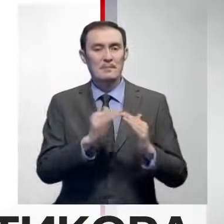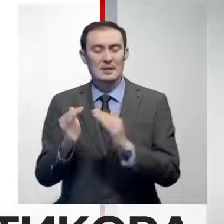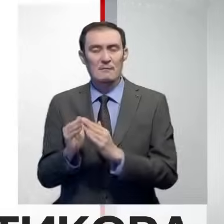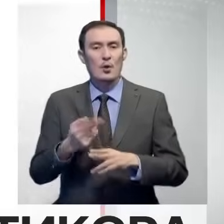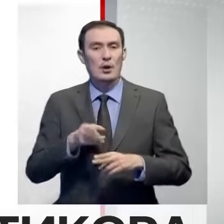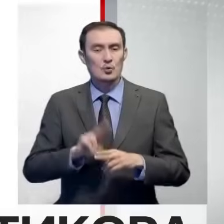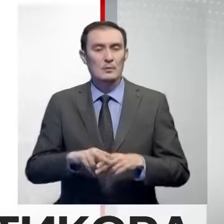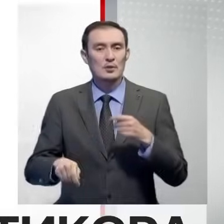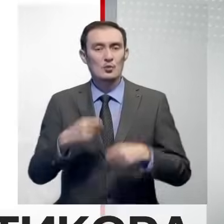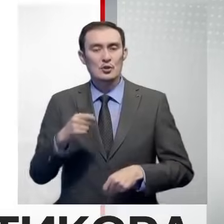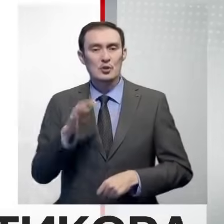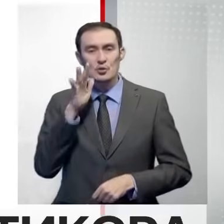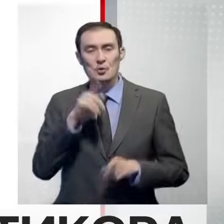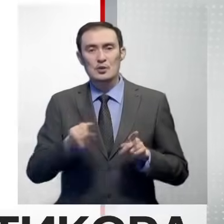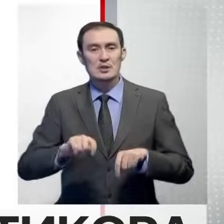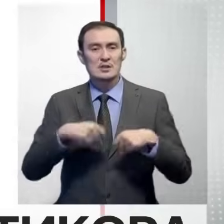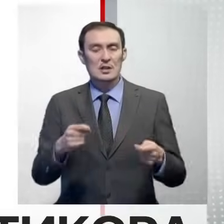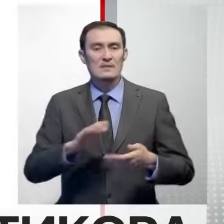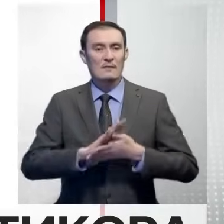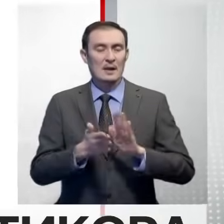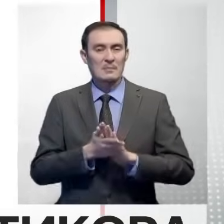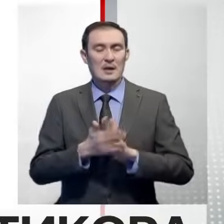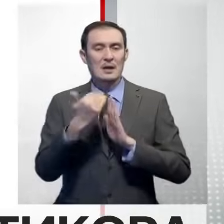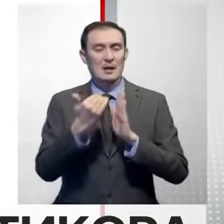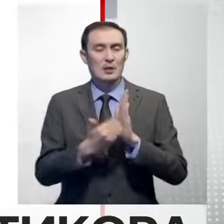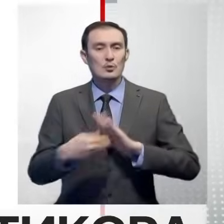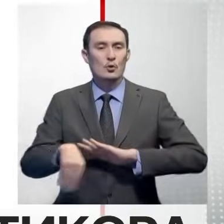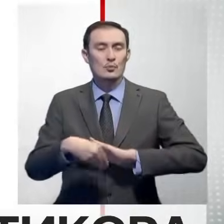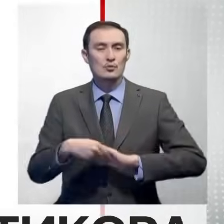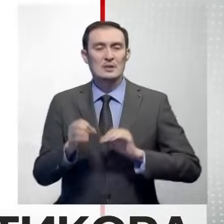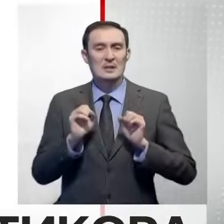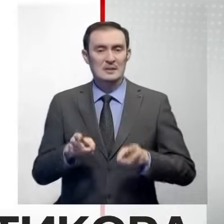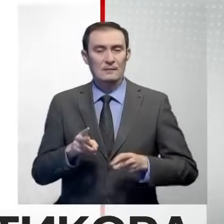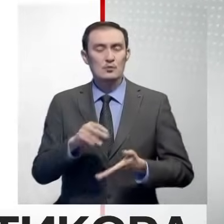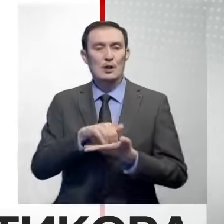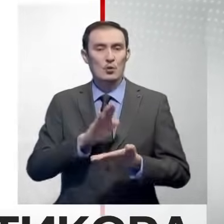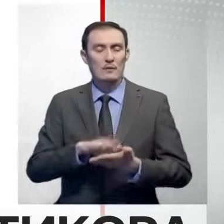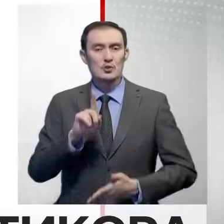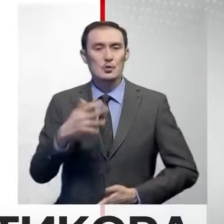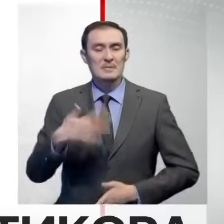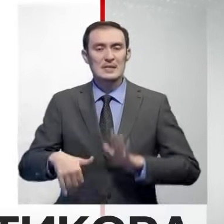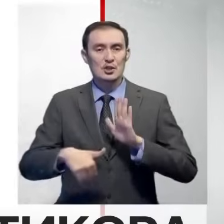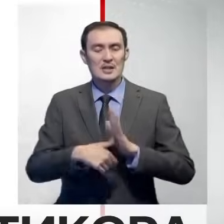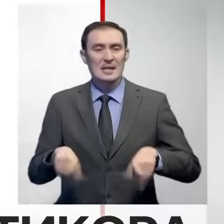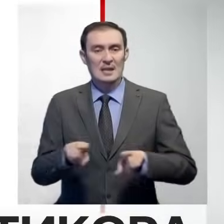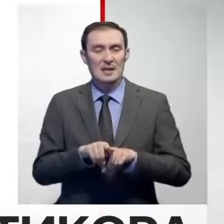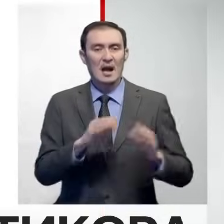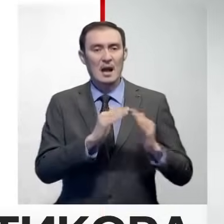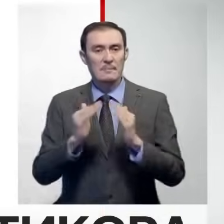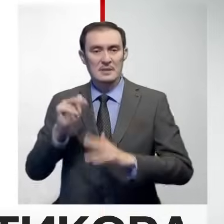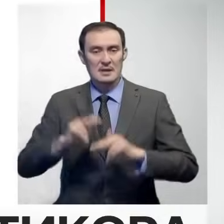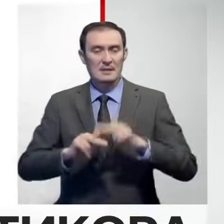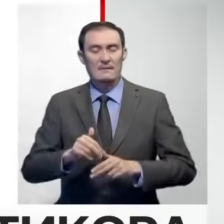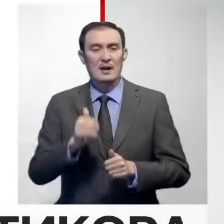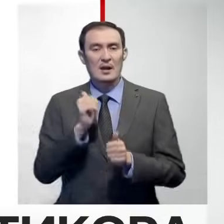по которым нарушены сроки сдачи в рамках карты коррупционных рисков. Уже установлено 156 таких объектов во всех